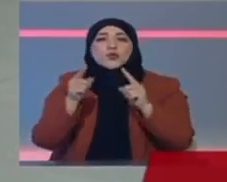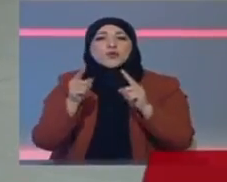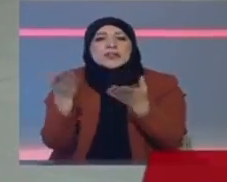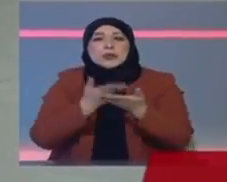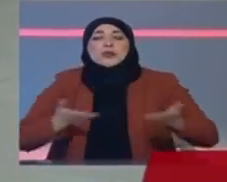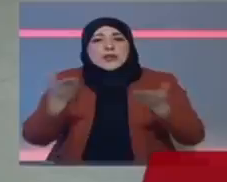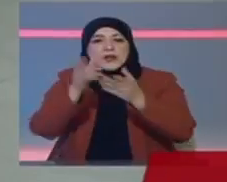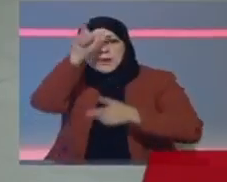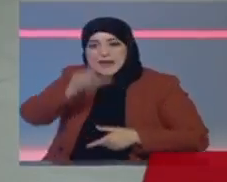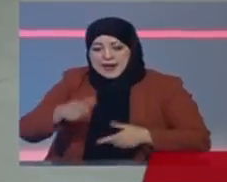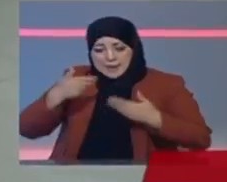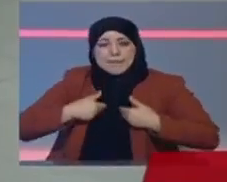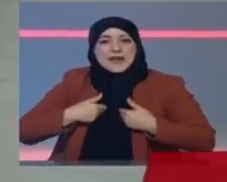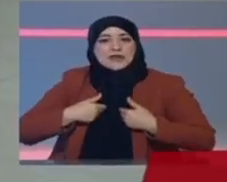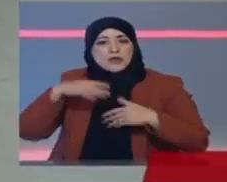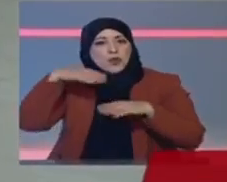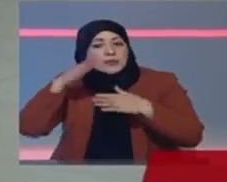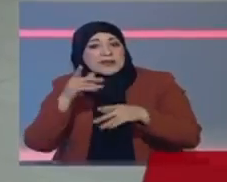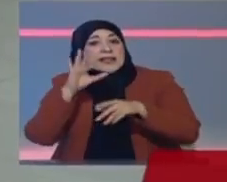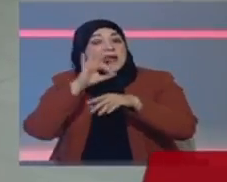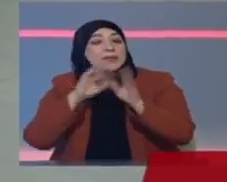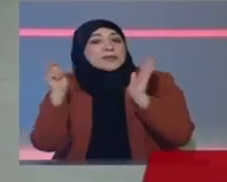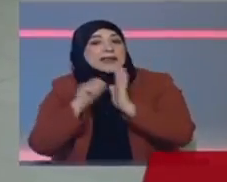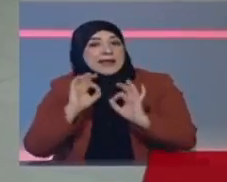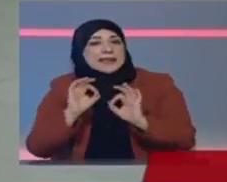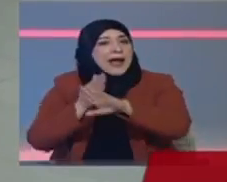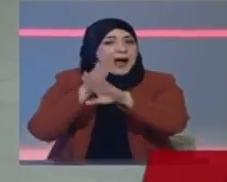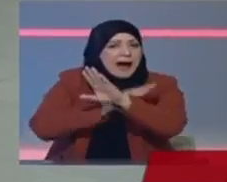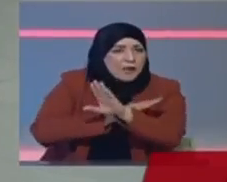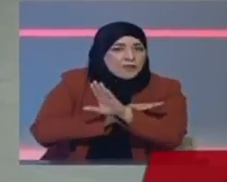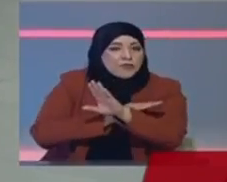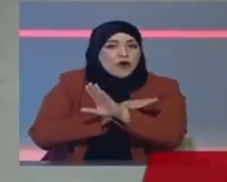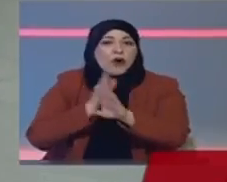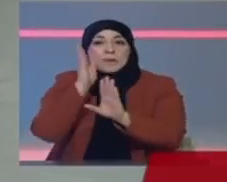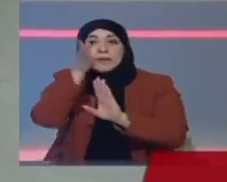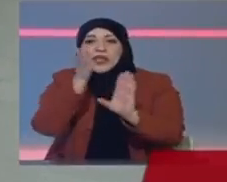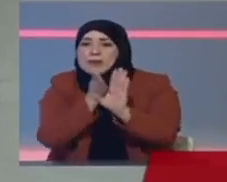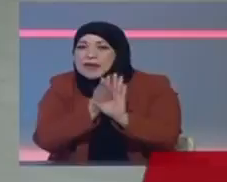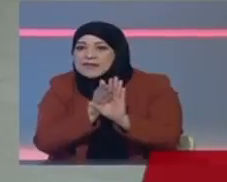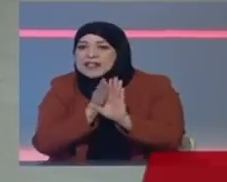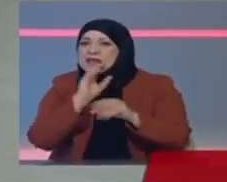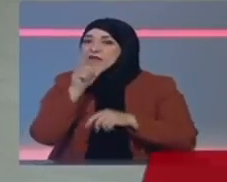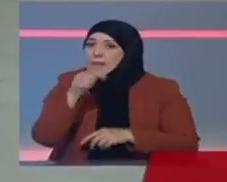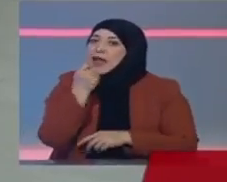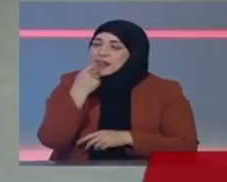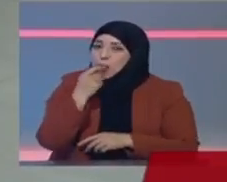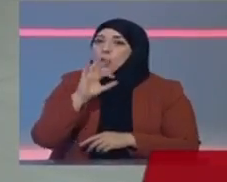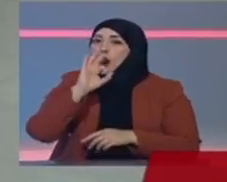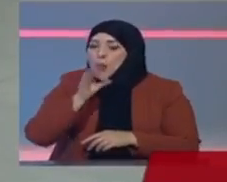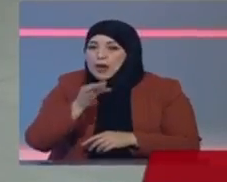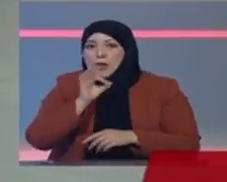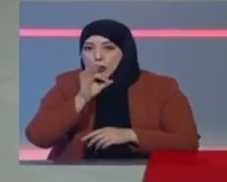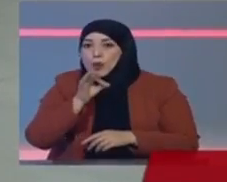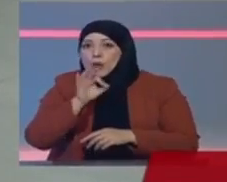وحسب ال تاريخ اذا كانوا قبل كان ياخذ في الدو يقبل اذا كان